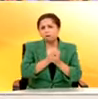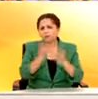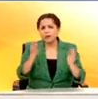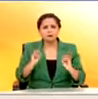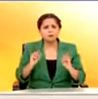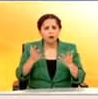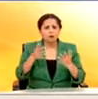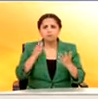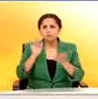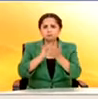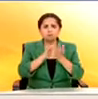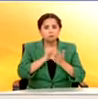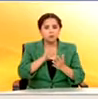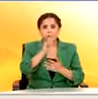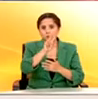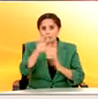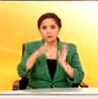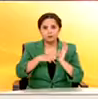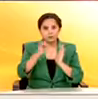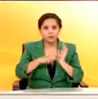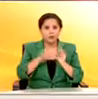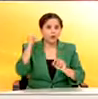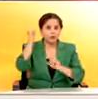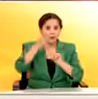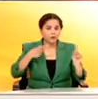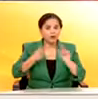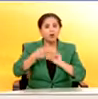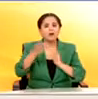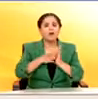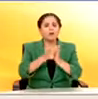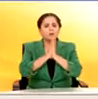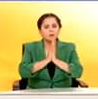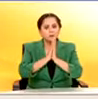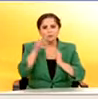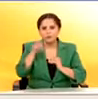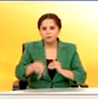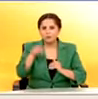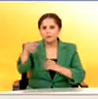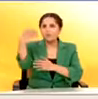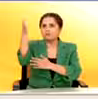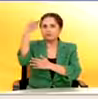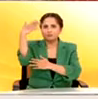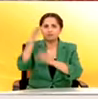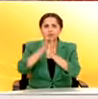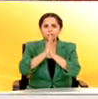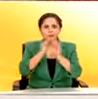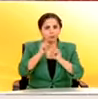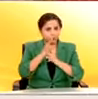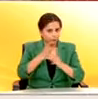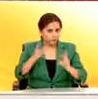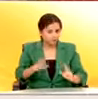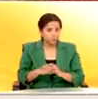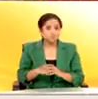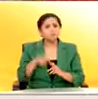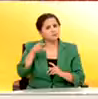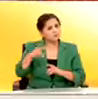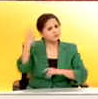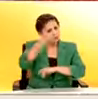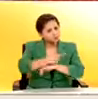हुई। 25 नवंबर को अयोध्या में राम मंदिर पर धर्म ध्वजा का आरोहण हुआ। इसी